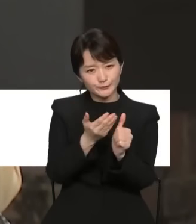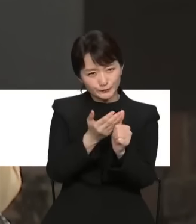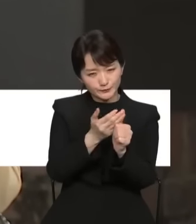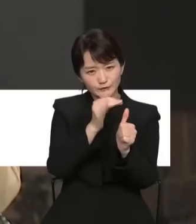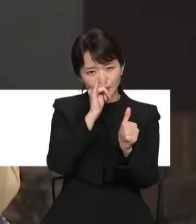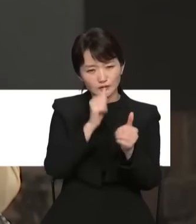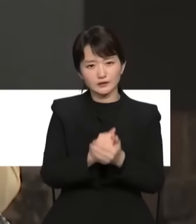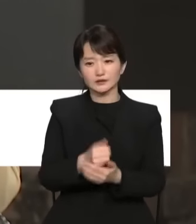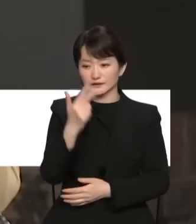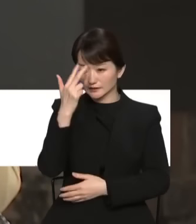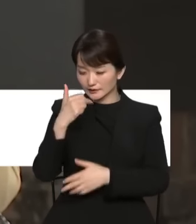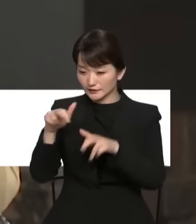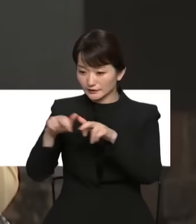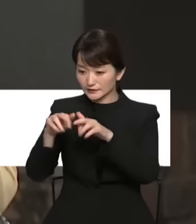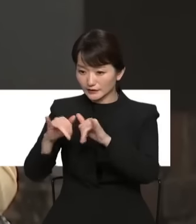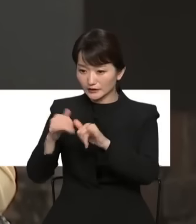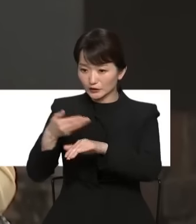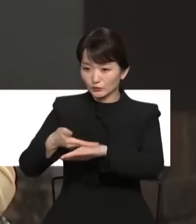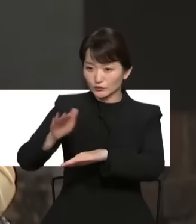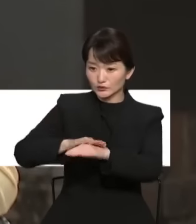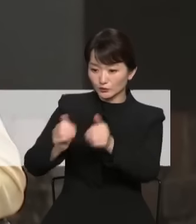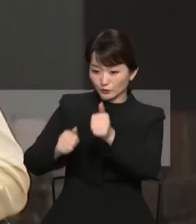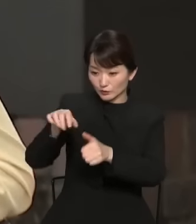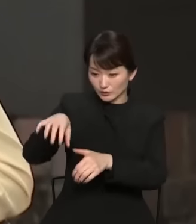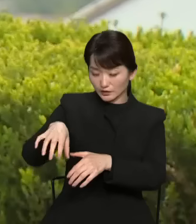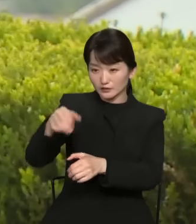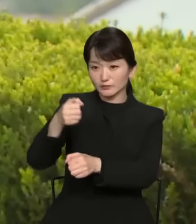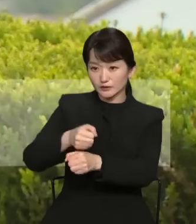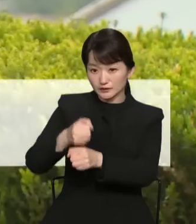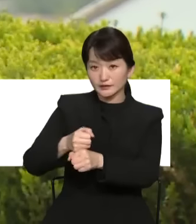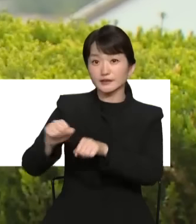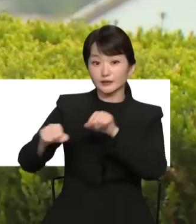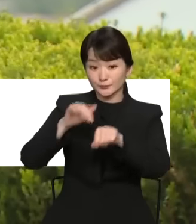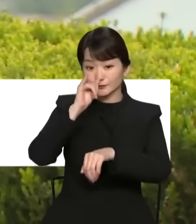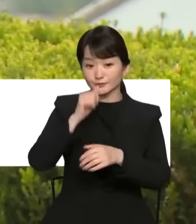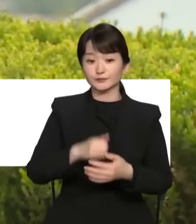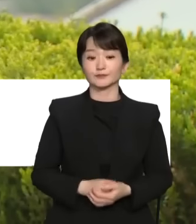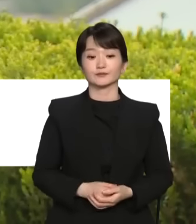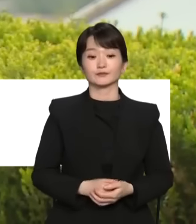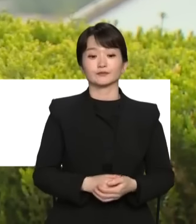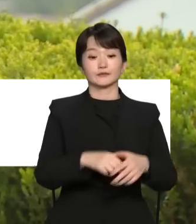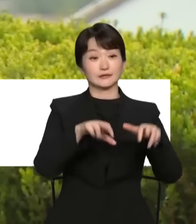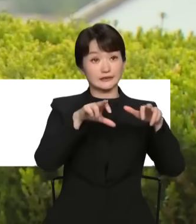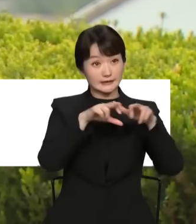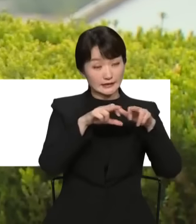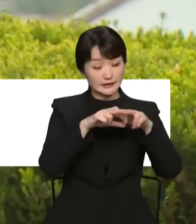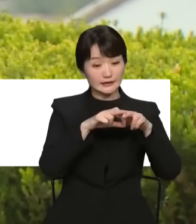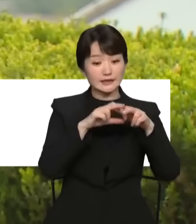풋살 구장을 만든다든지 이런 활동들을 또 많이 하고 계시더라고요. It's very important that